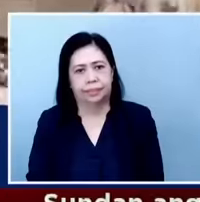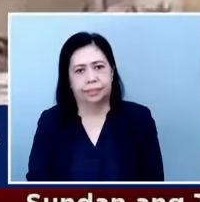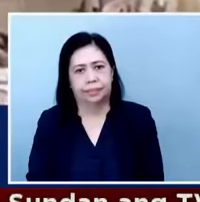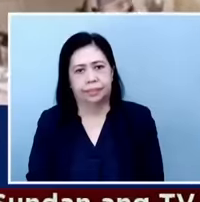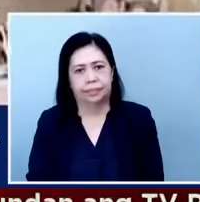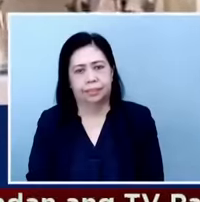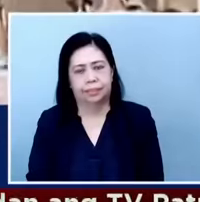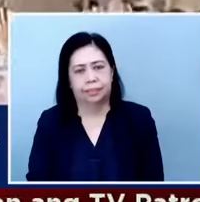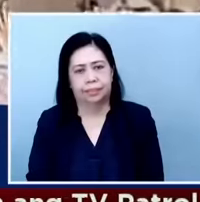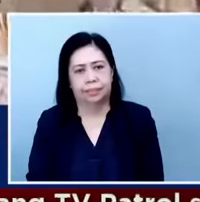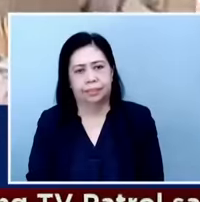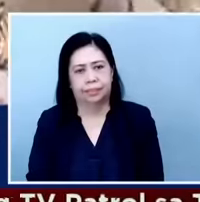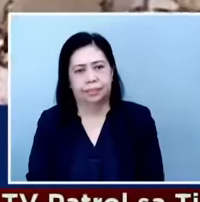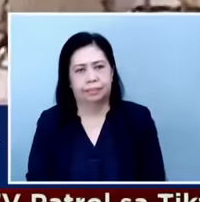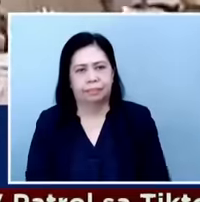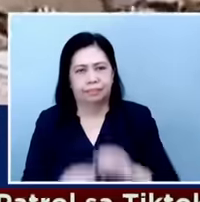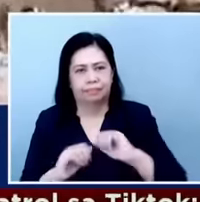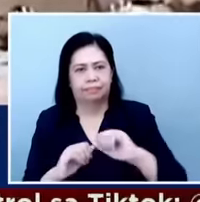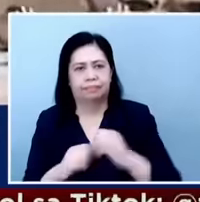Salya!